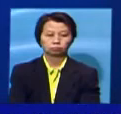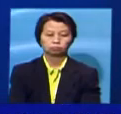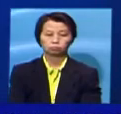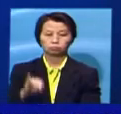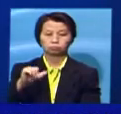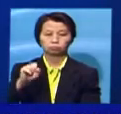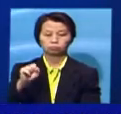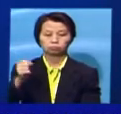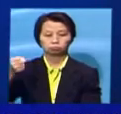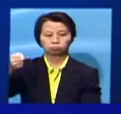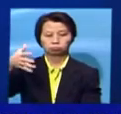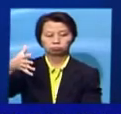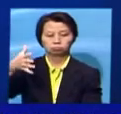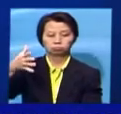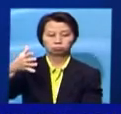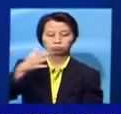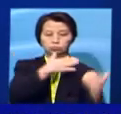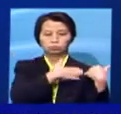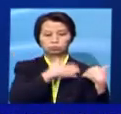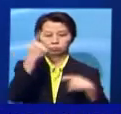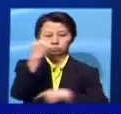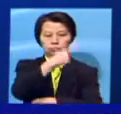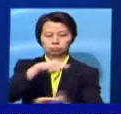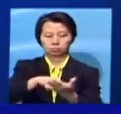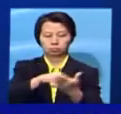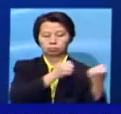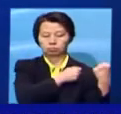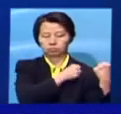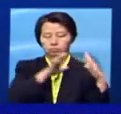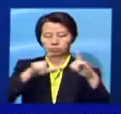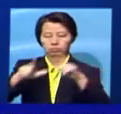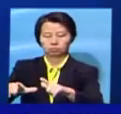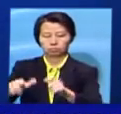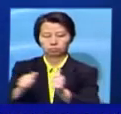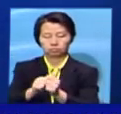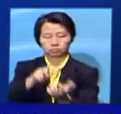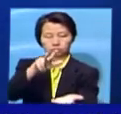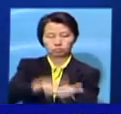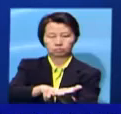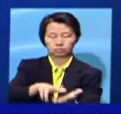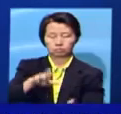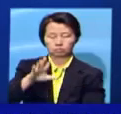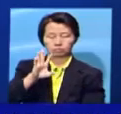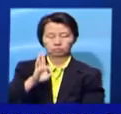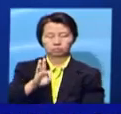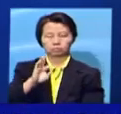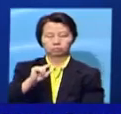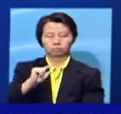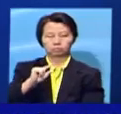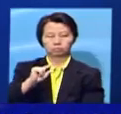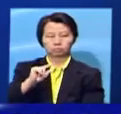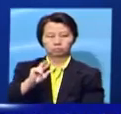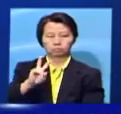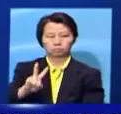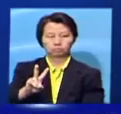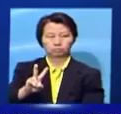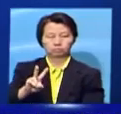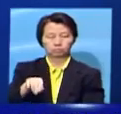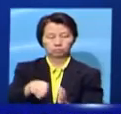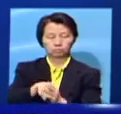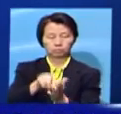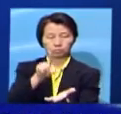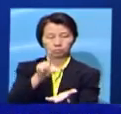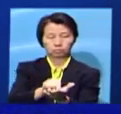melepaskan jawatannya hari ini perletakan jawatan itu turut disahkan pihak fgv dalam satu kenyataan media Tan Sri Isa